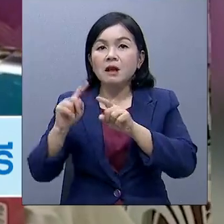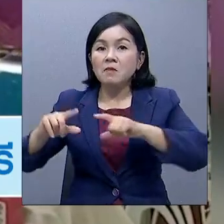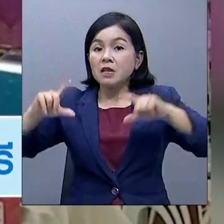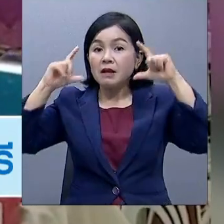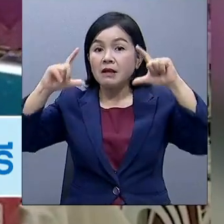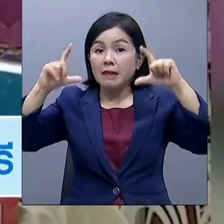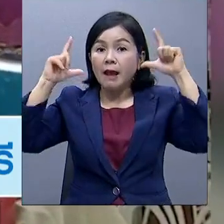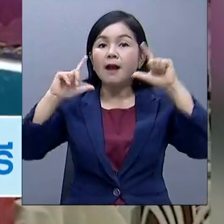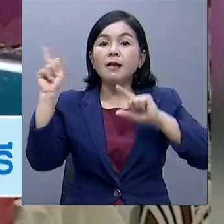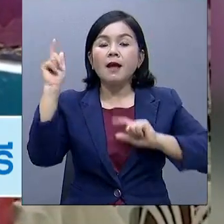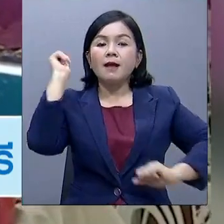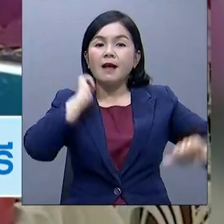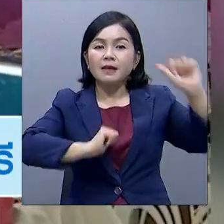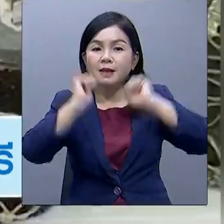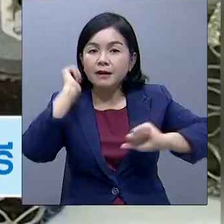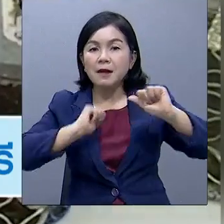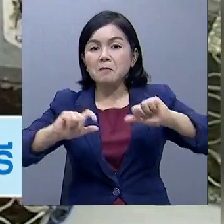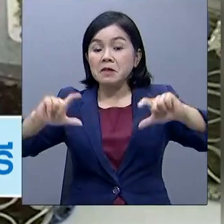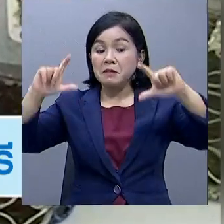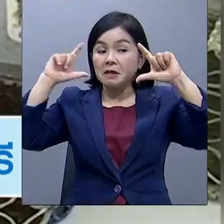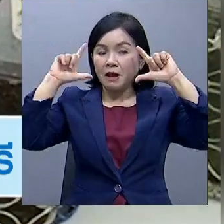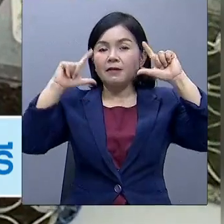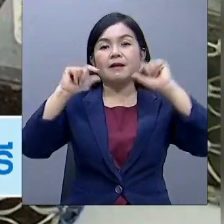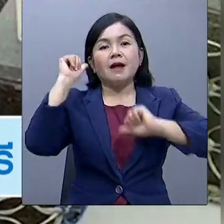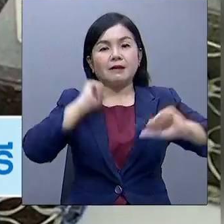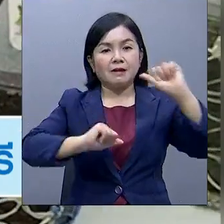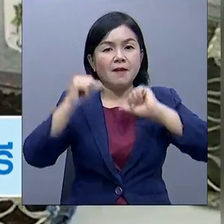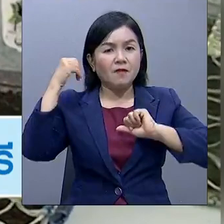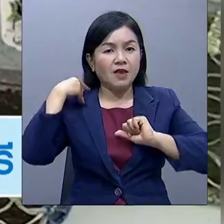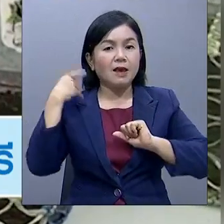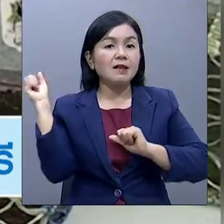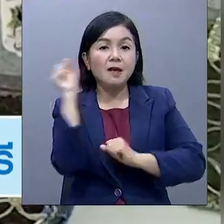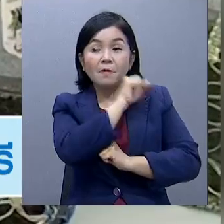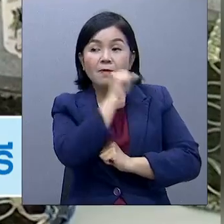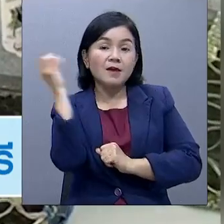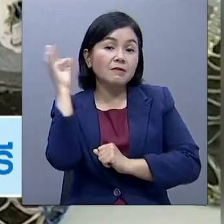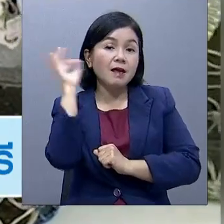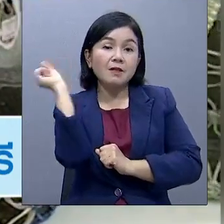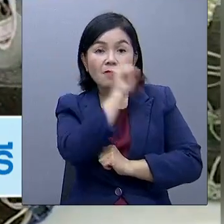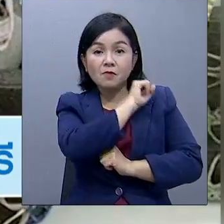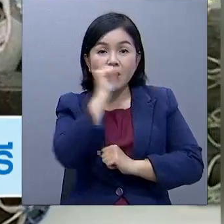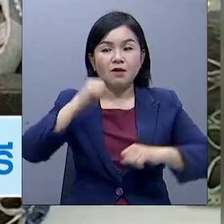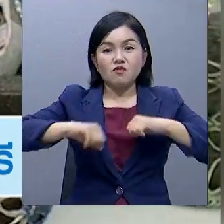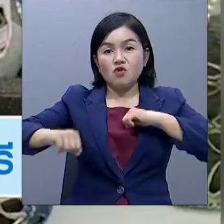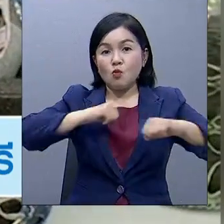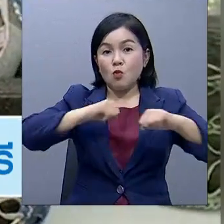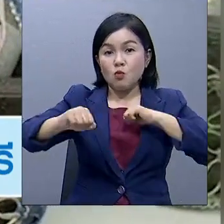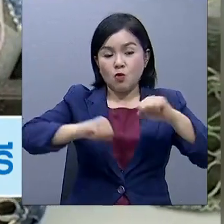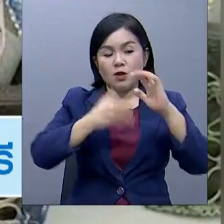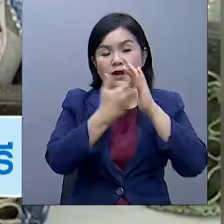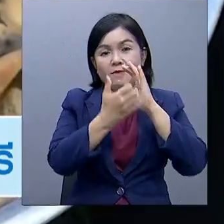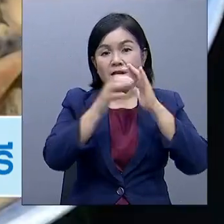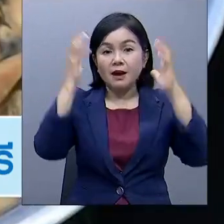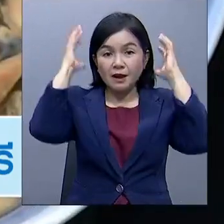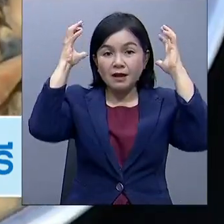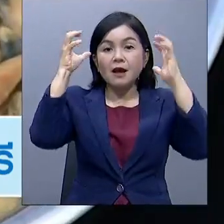การแสดงมินิคอนเสิร์ตจากศิลปินชื่อดังตลอดการจัดงานการแสดงดนตรีและศิลปะวัฒนธรรมจากเยาวชนจังหวัดสระบุรี